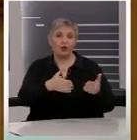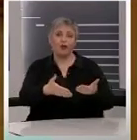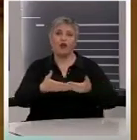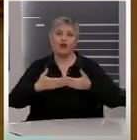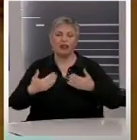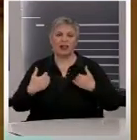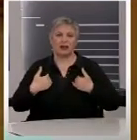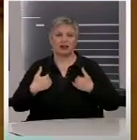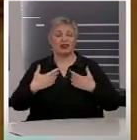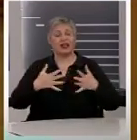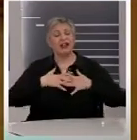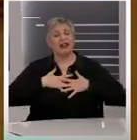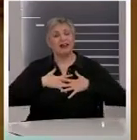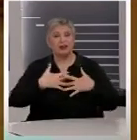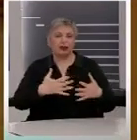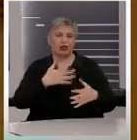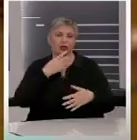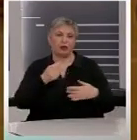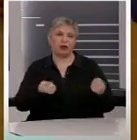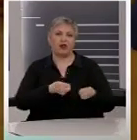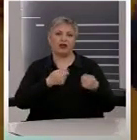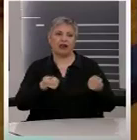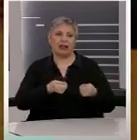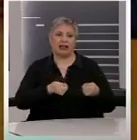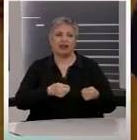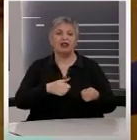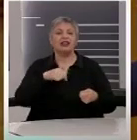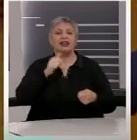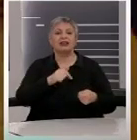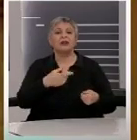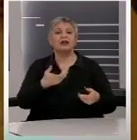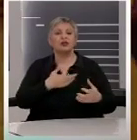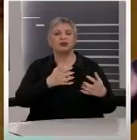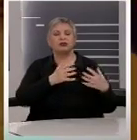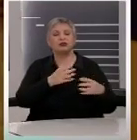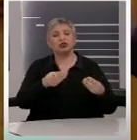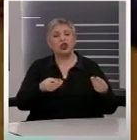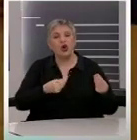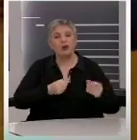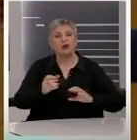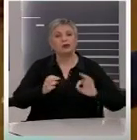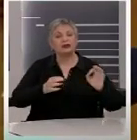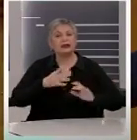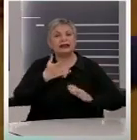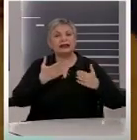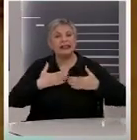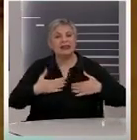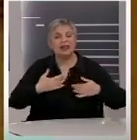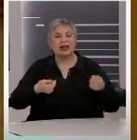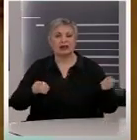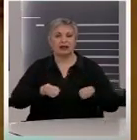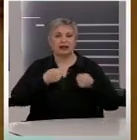και είμαστε ευγνώμονες. Γιατί χωρίς εναλλακτική στρατηγική και συζήτηση τι θέλετε να κάνετε και